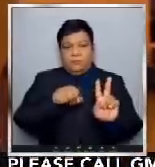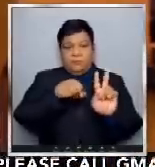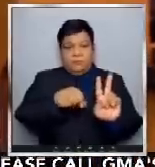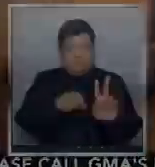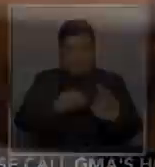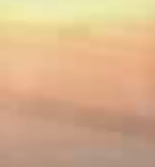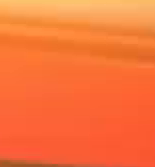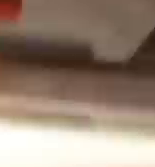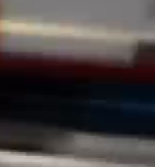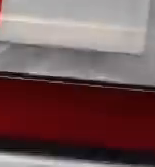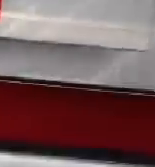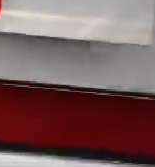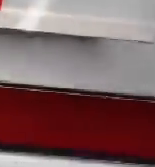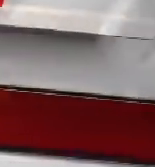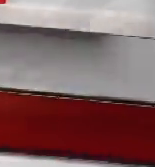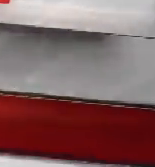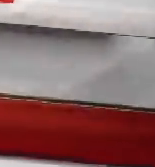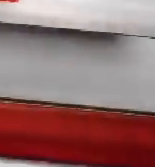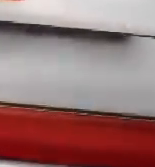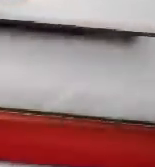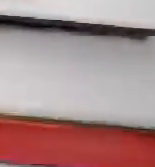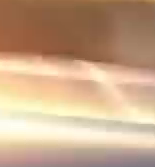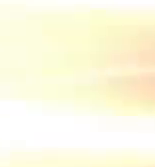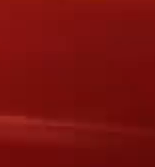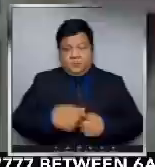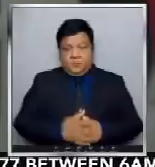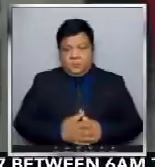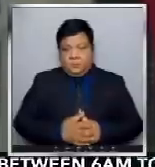Anda. Jonathan!